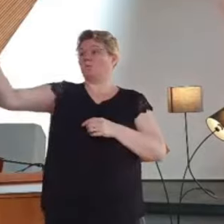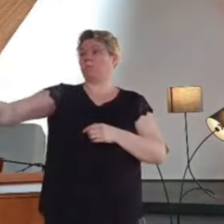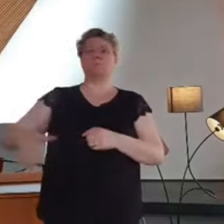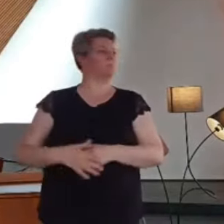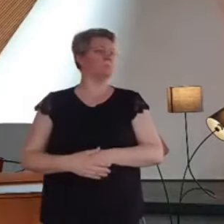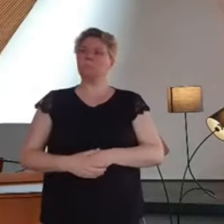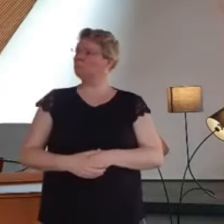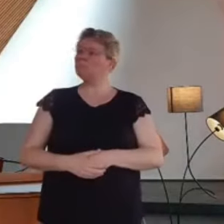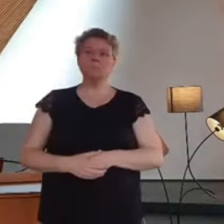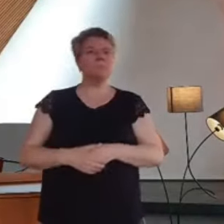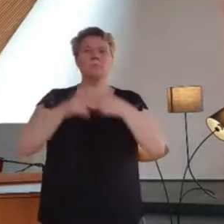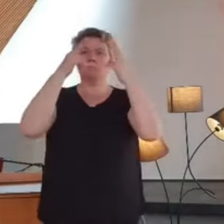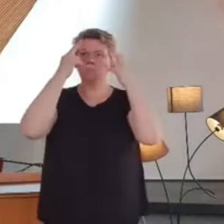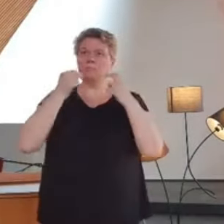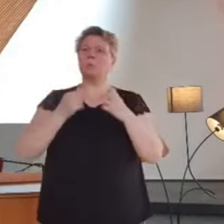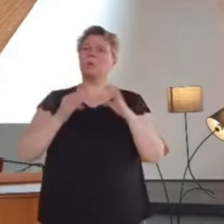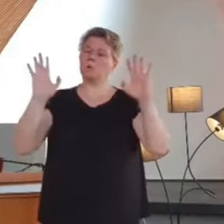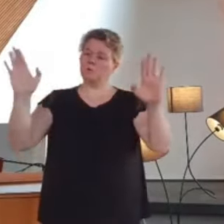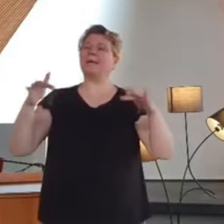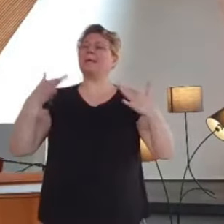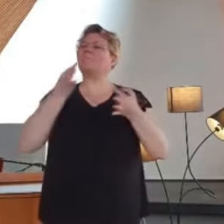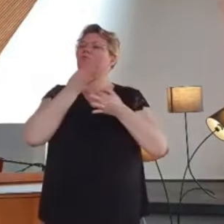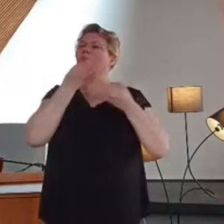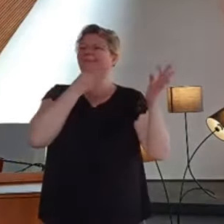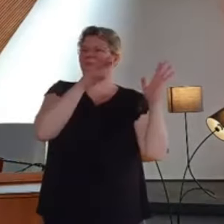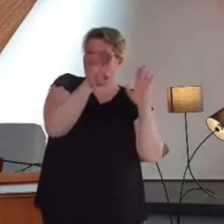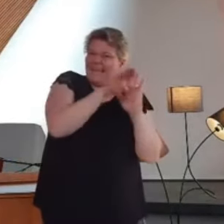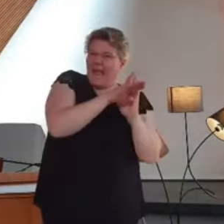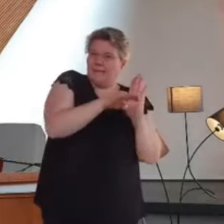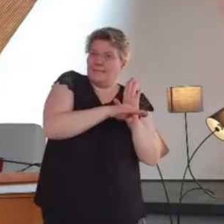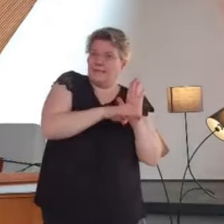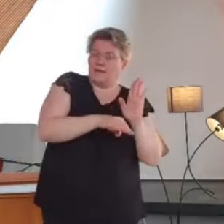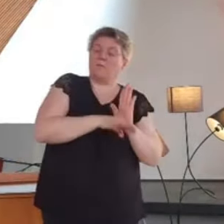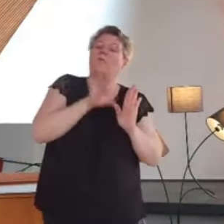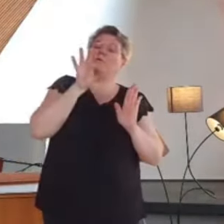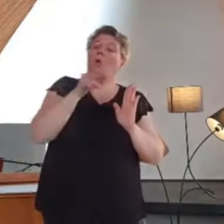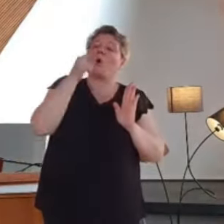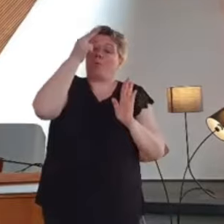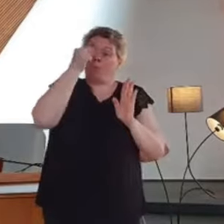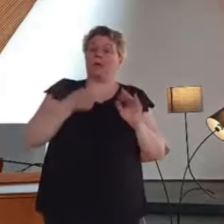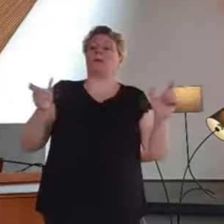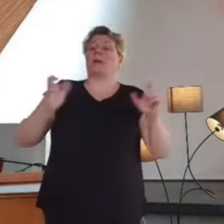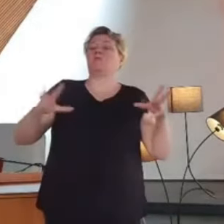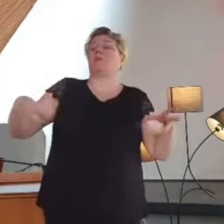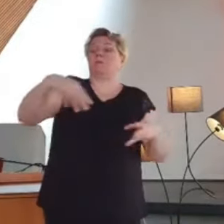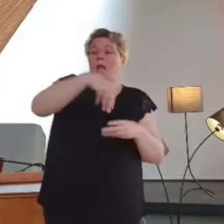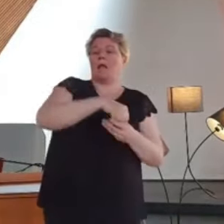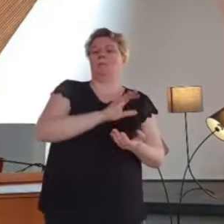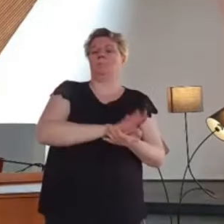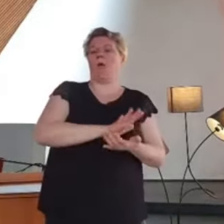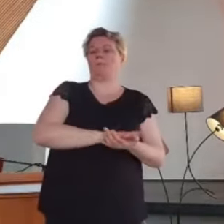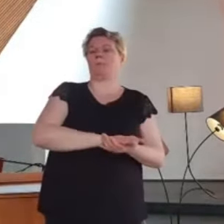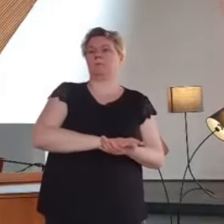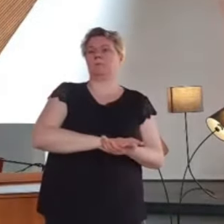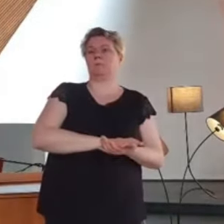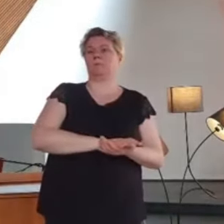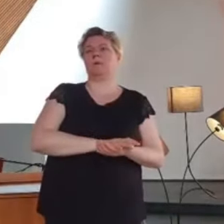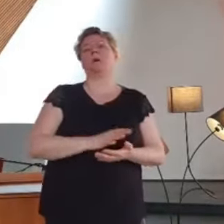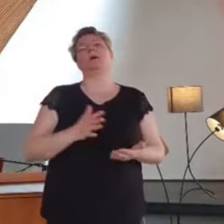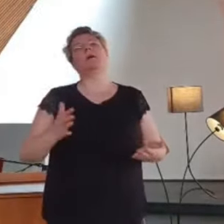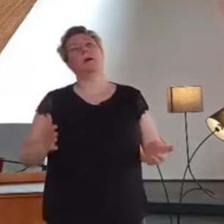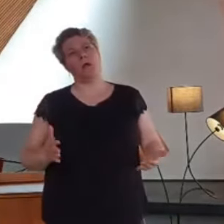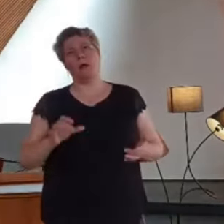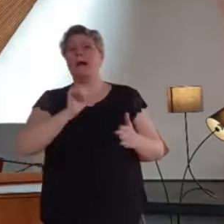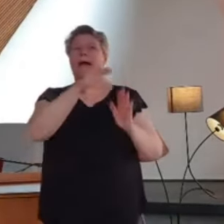gegenteilig, dass es sogar extra Gesetze und extra Regelungen für sie gab. Manches davon war durchaus einschränkend.